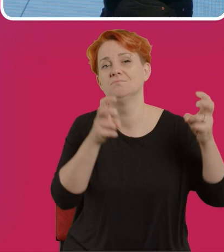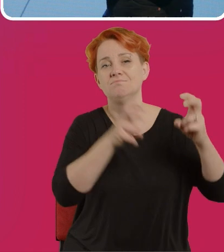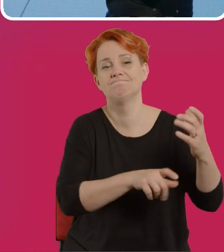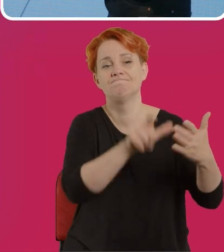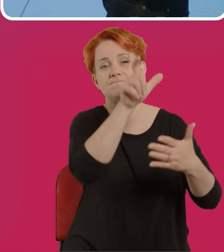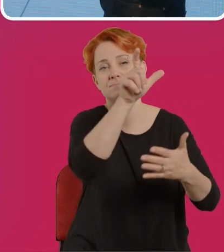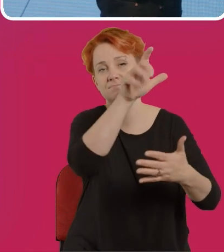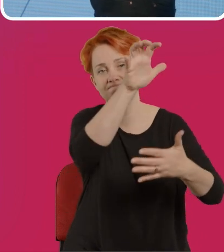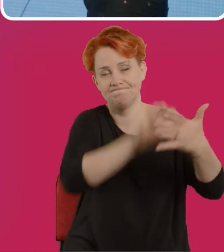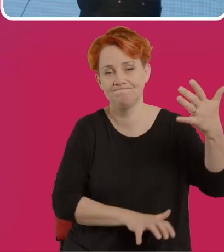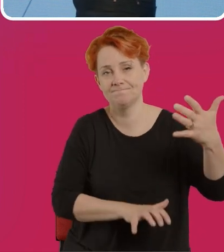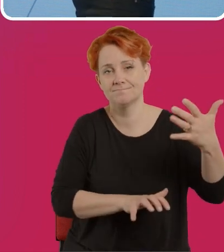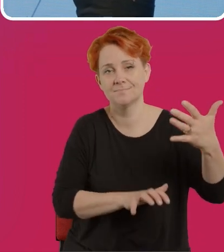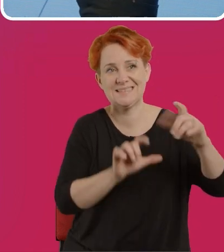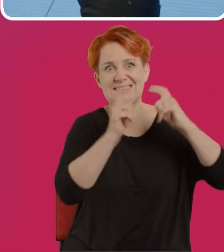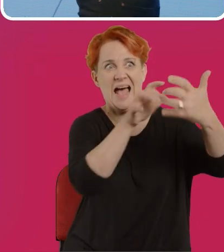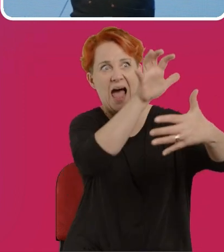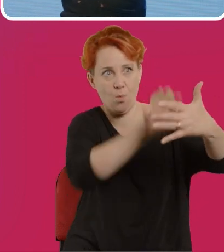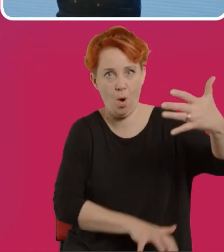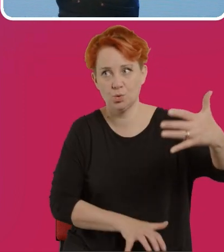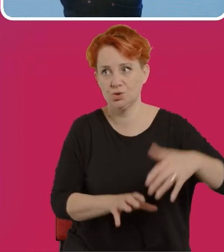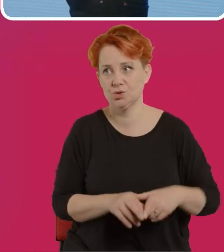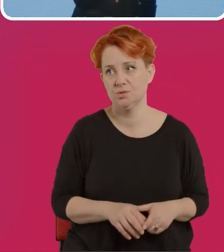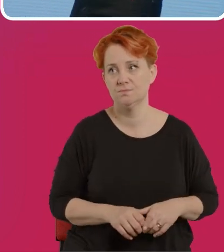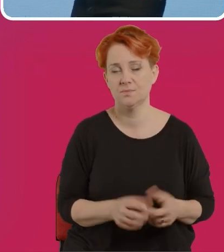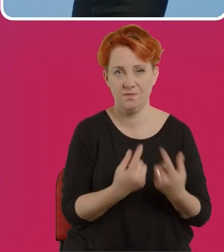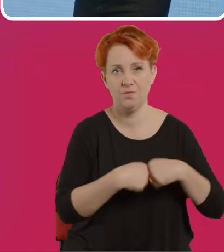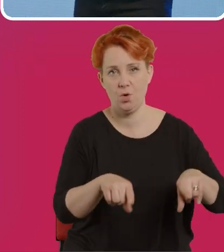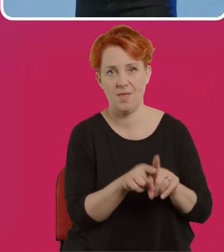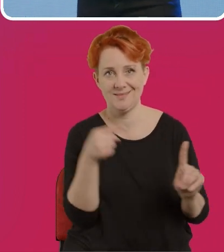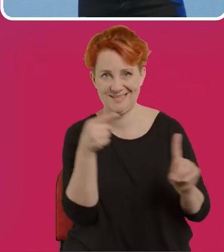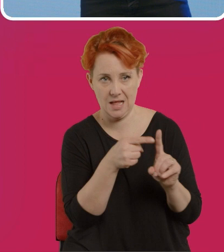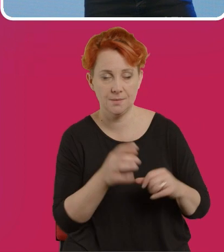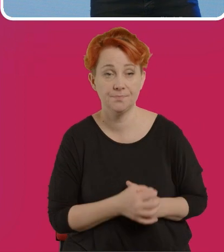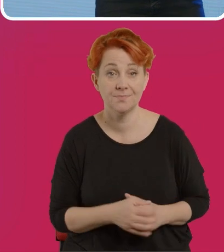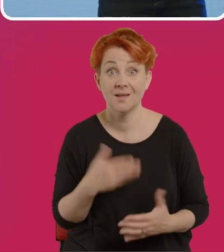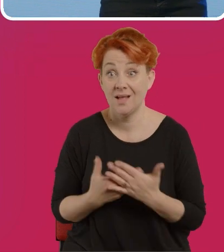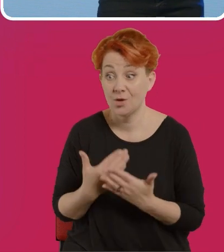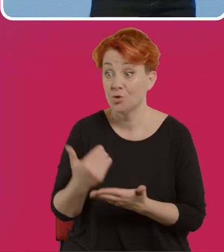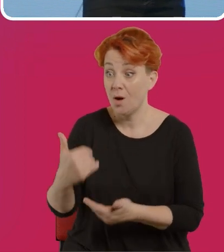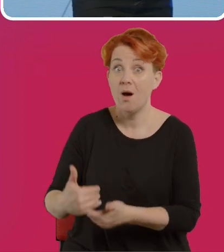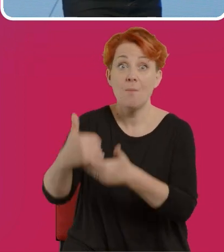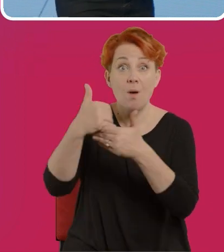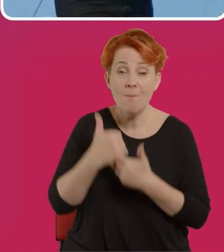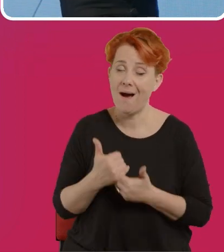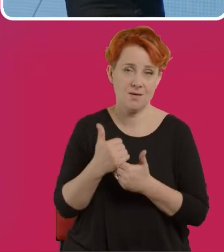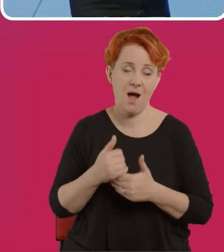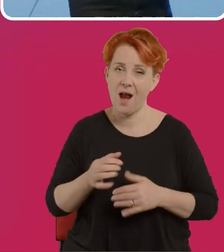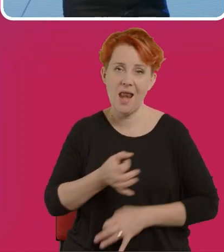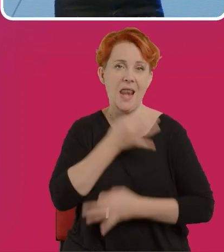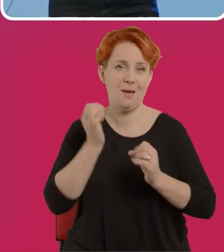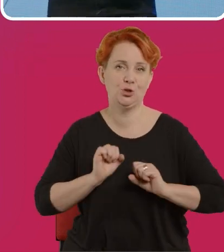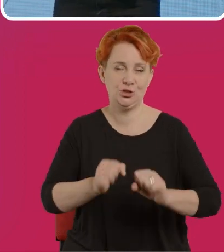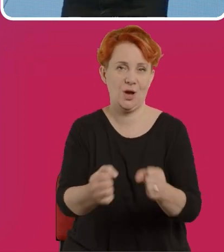workflowa. Podejście procesowe naprawdę usprawnia działanie zespołu i przede wszystkim nie ma takich momentów,